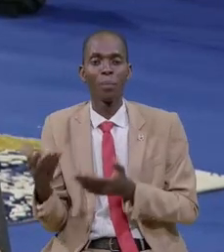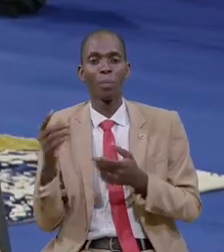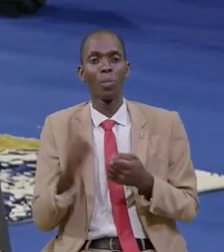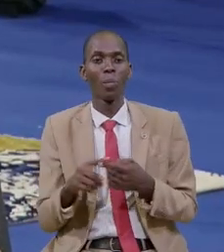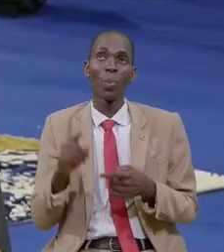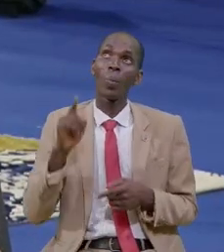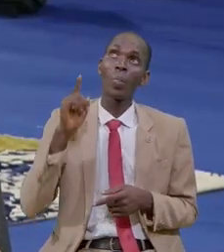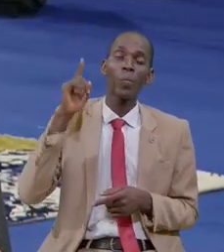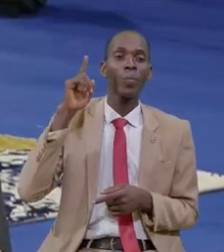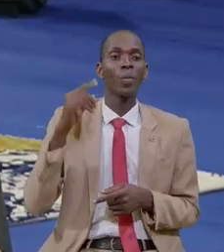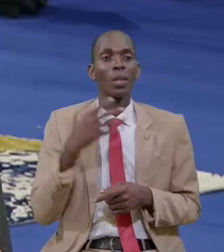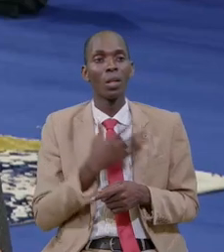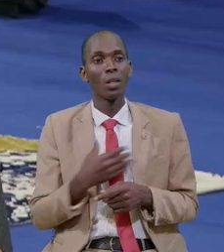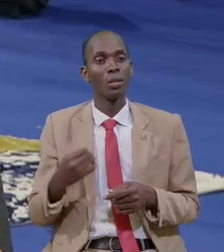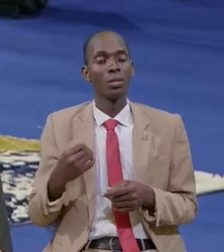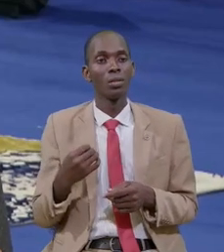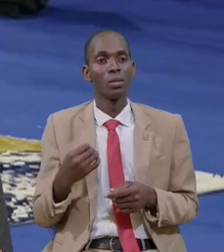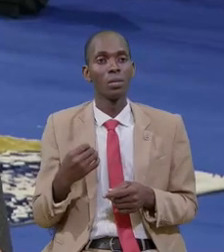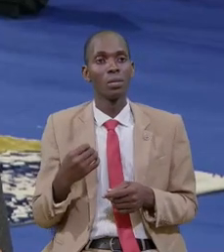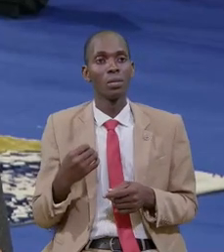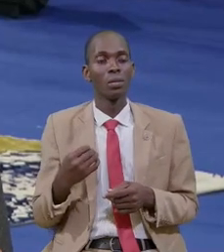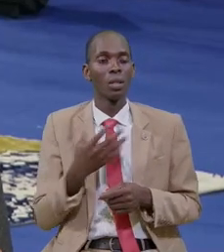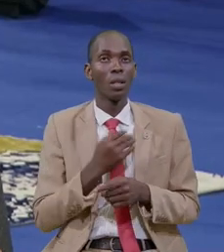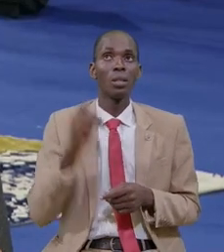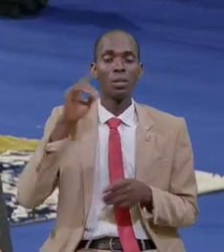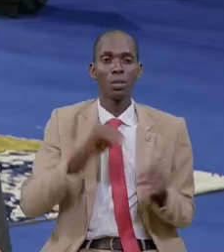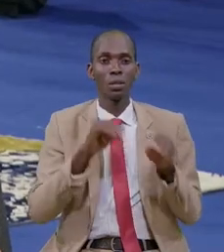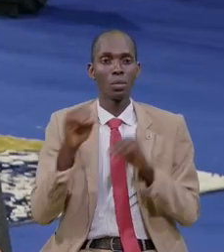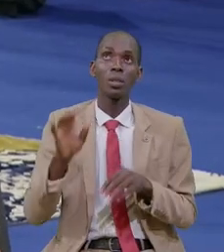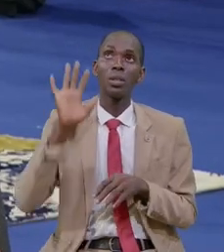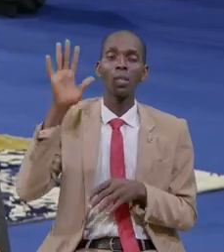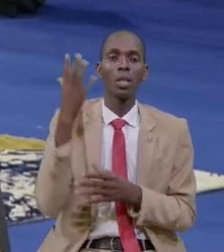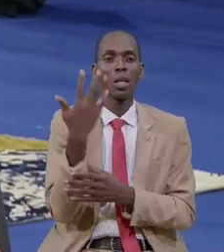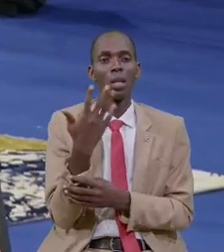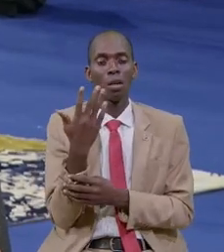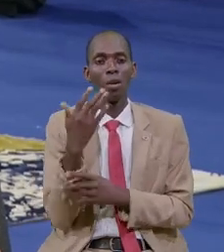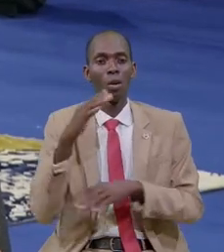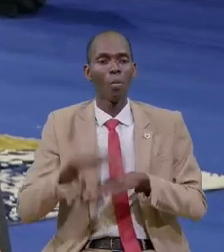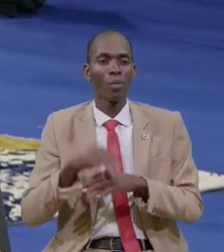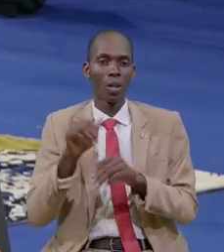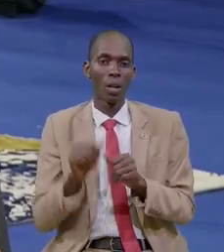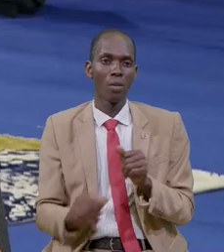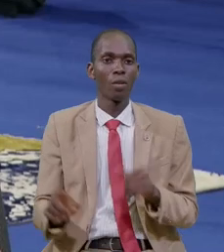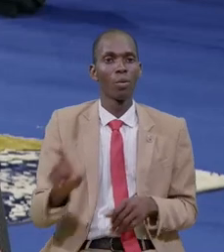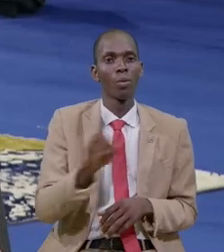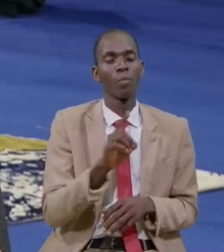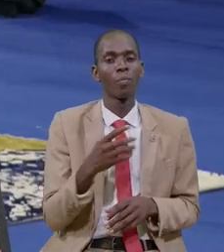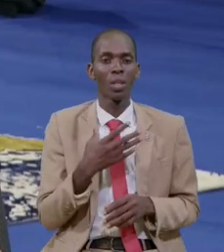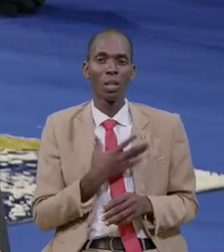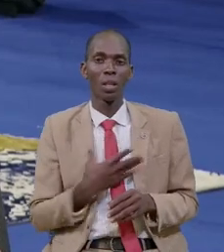diverses maladies, les lui amenèrent. Il imposa les mains à chacun d'eux et